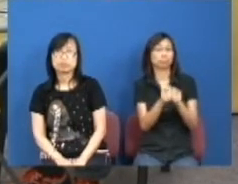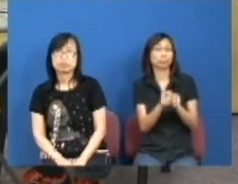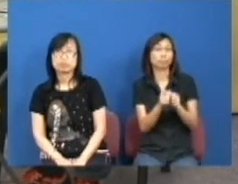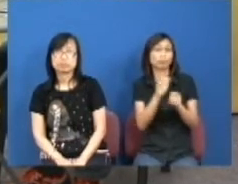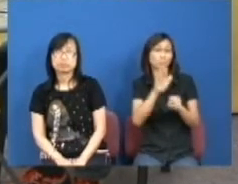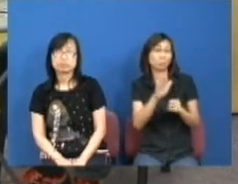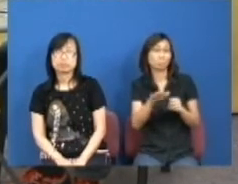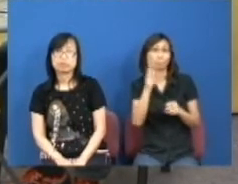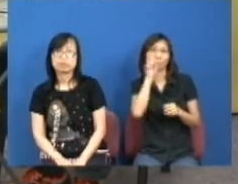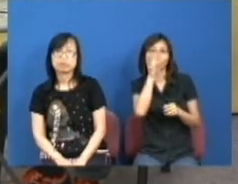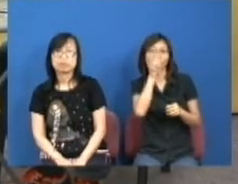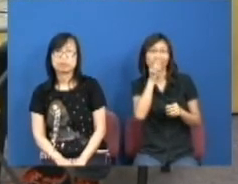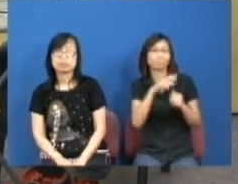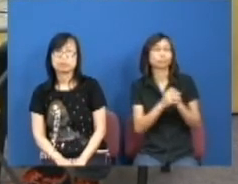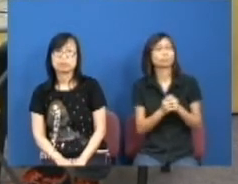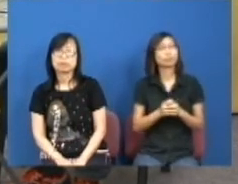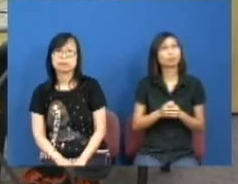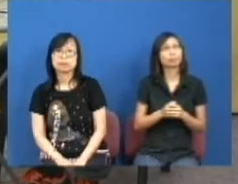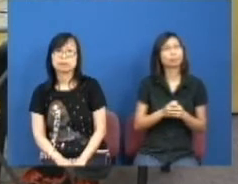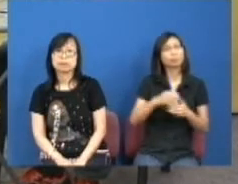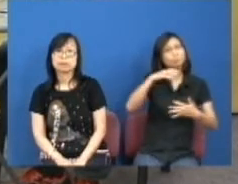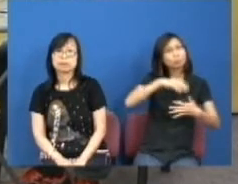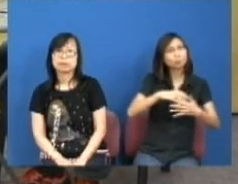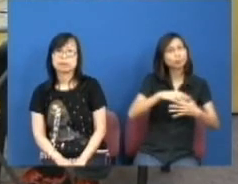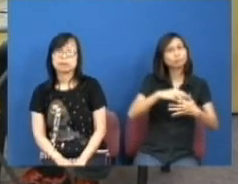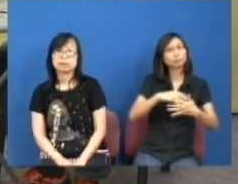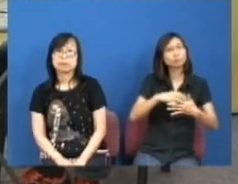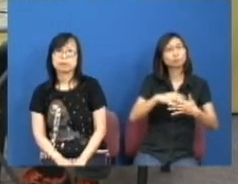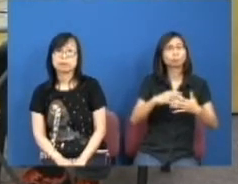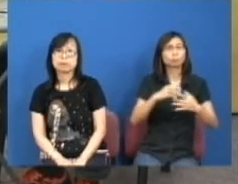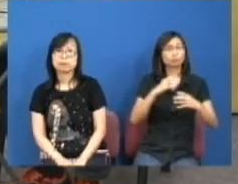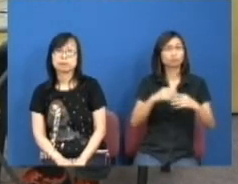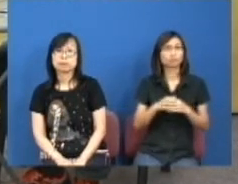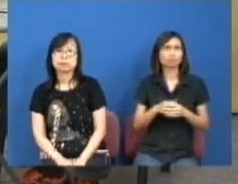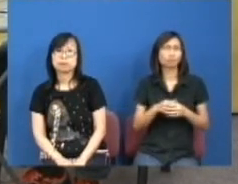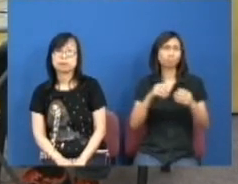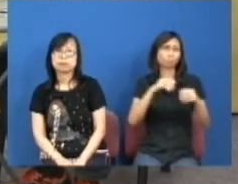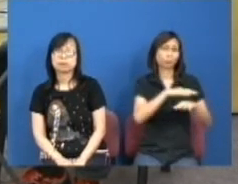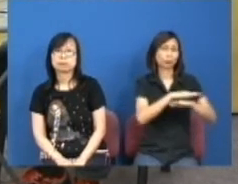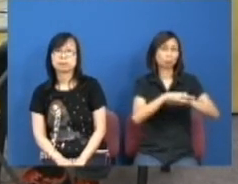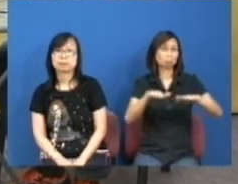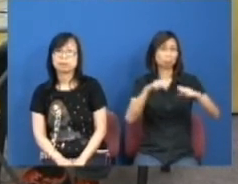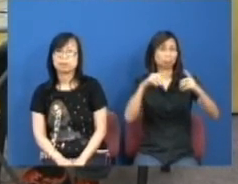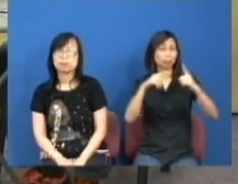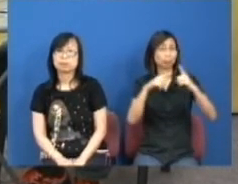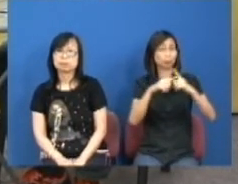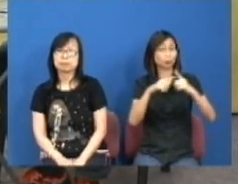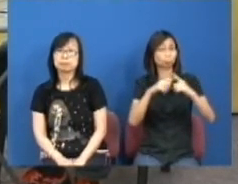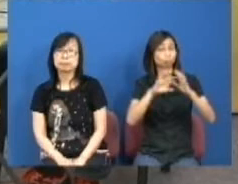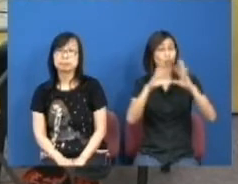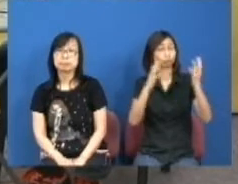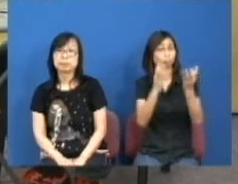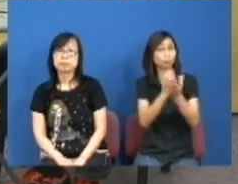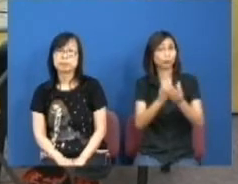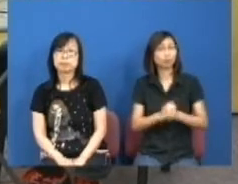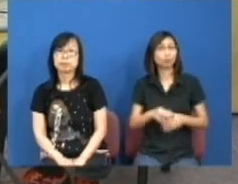亦都相信，其實中間個過程裏邊，即係泛民主派對於特首選舉嘅態度啊，又或者其實即係成個選舉過